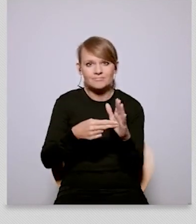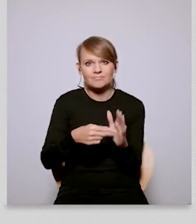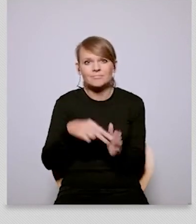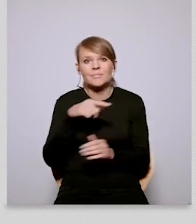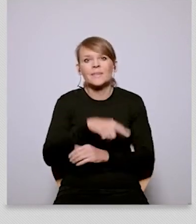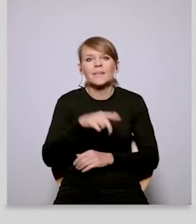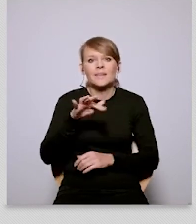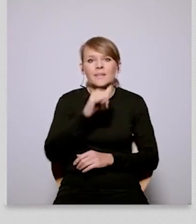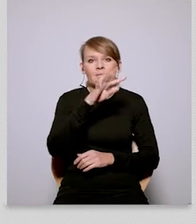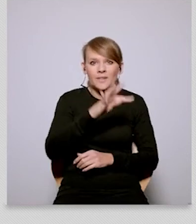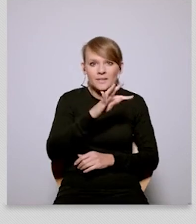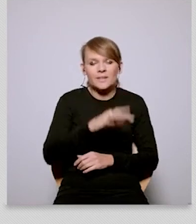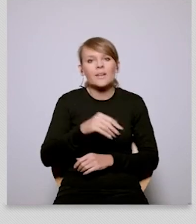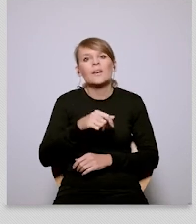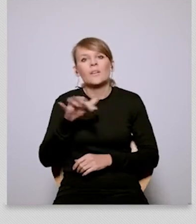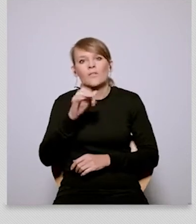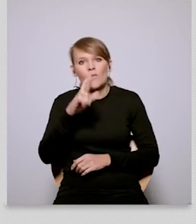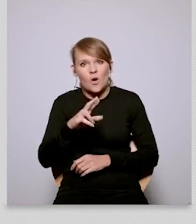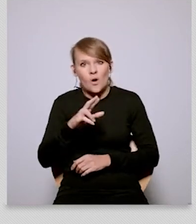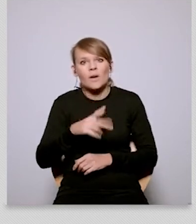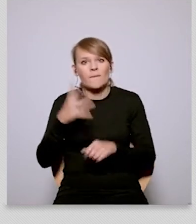czy też czuł do nam się aktywność te